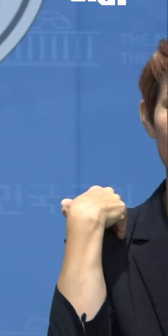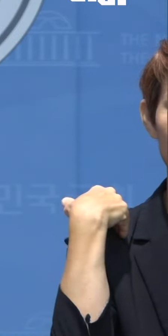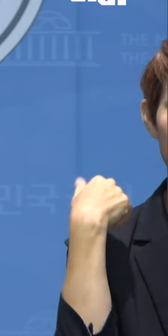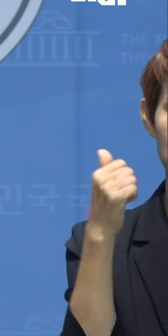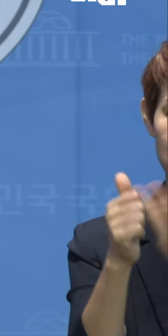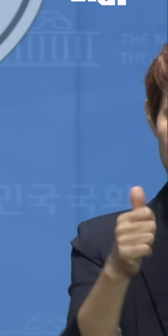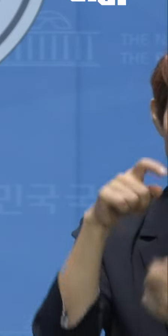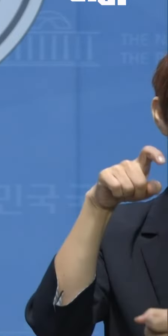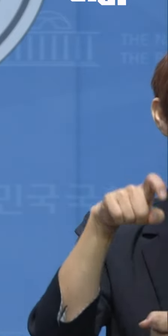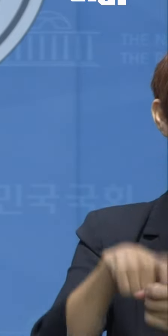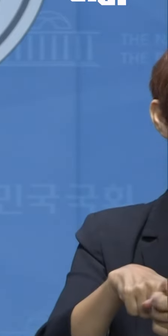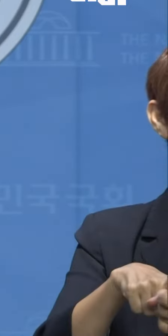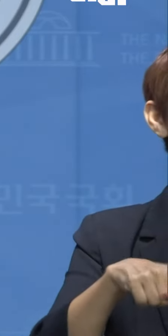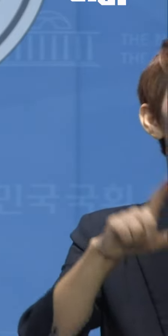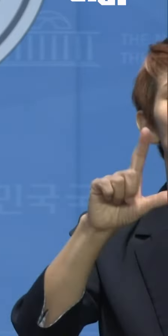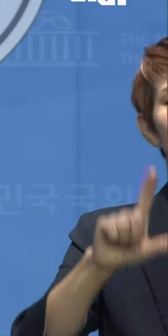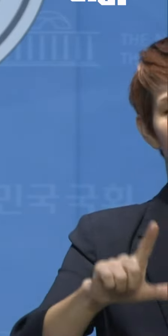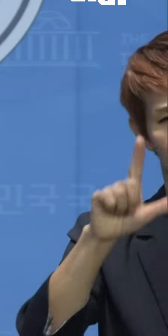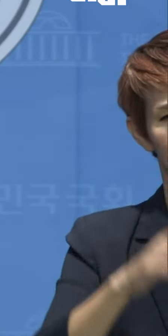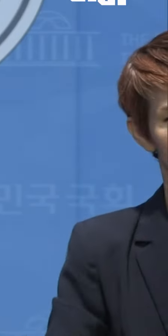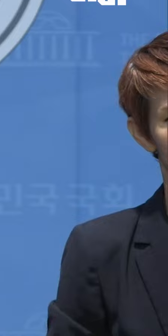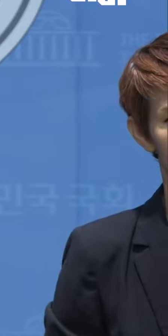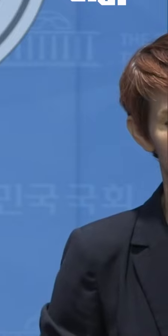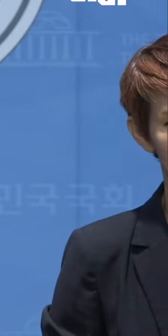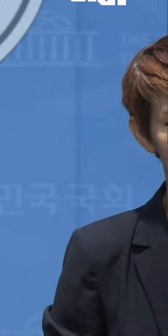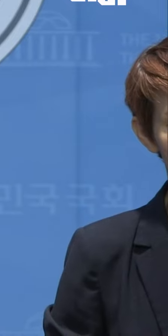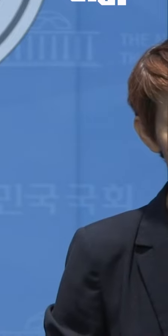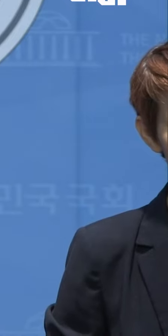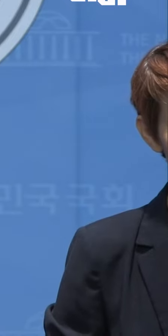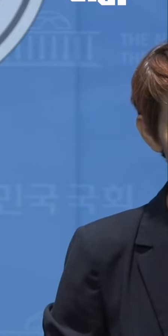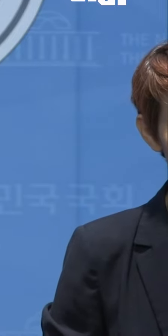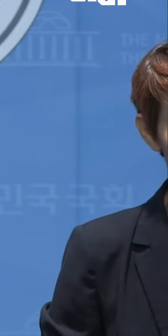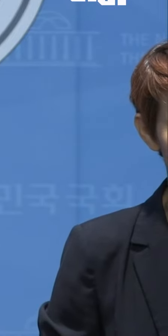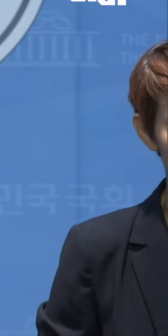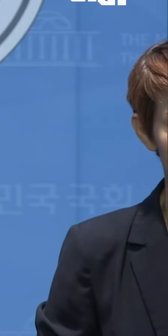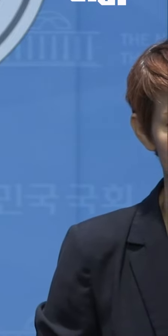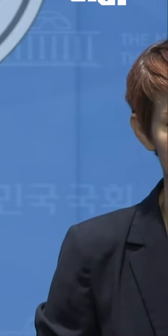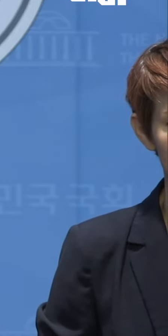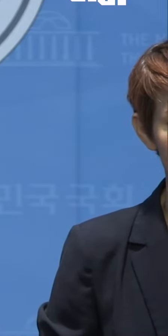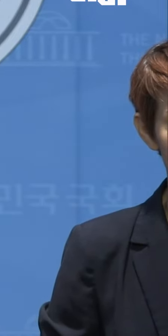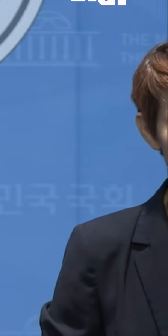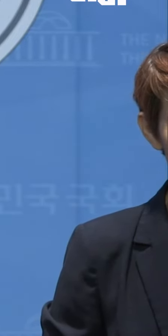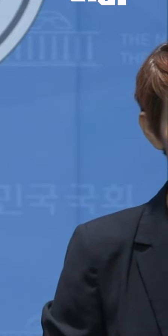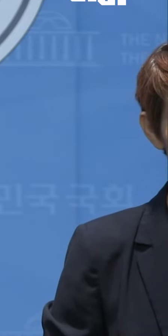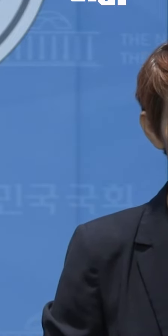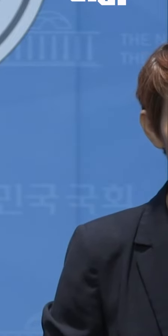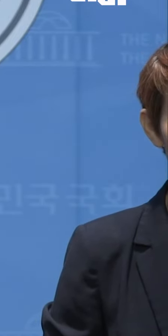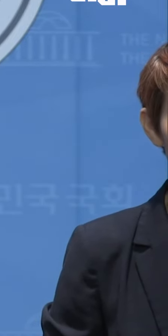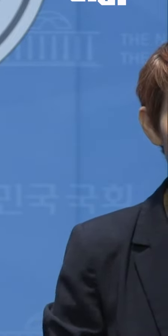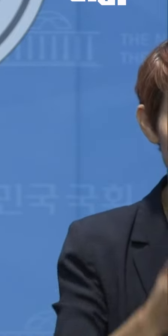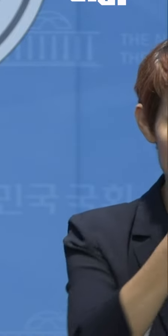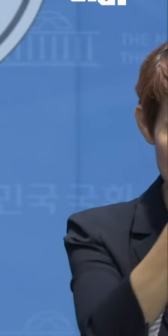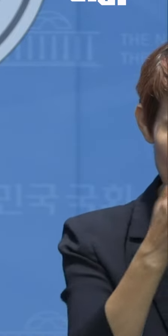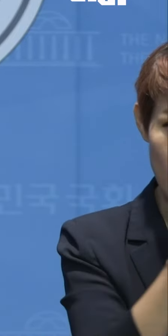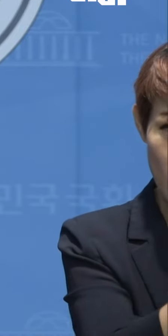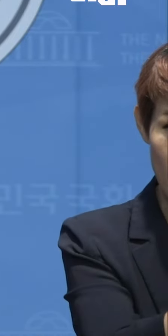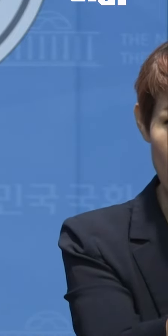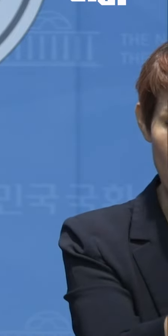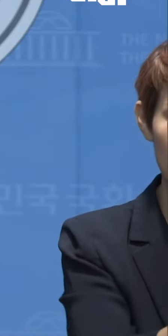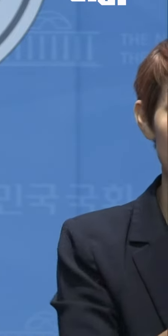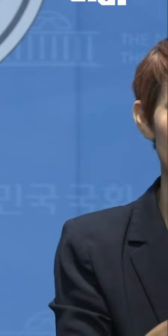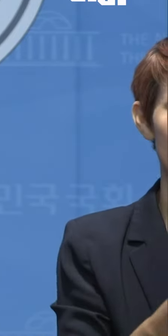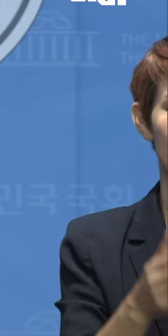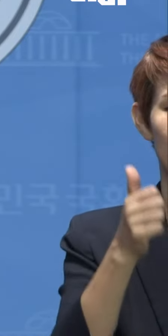빌드업 목적이 아니고 그 무엇이겠습니까 이미 일부에서는 이재명 대표에 대한 이심